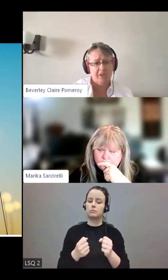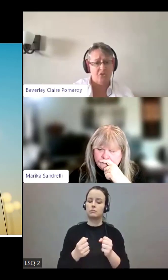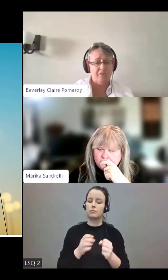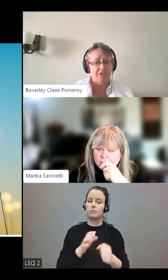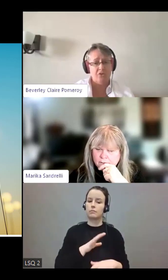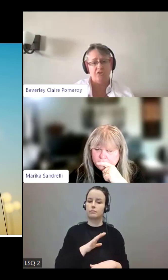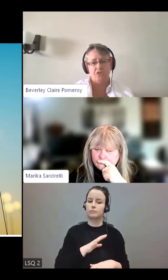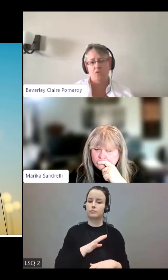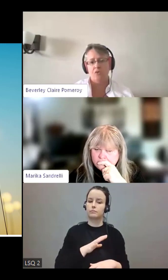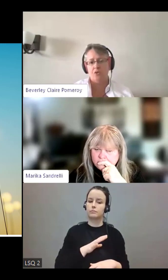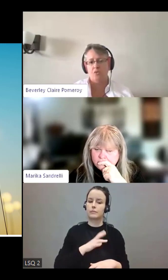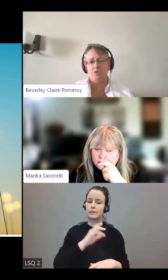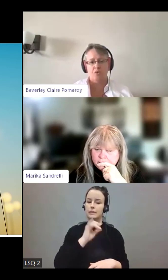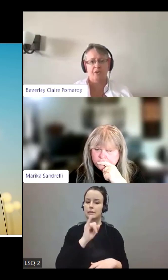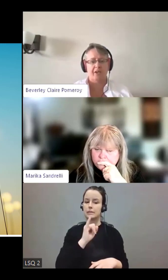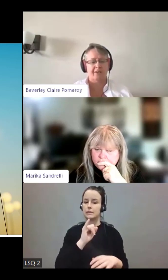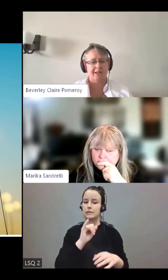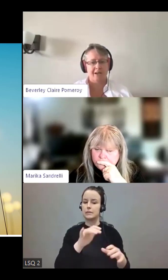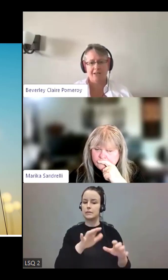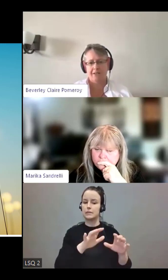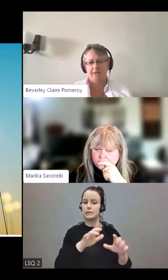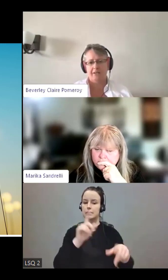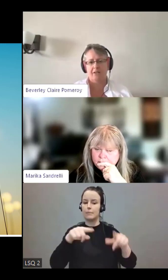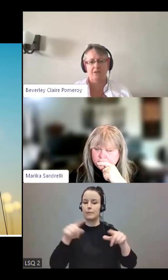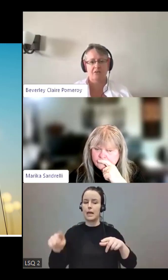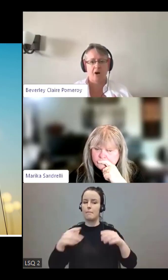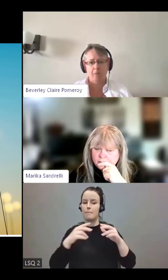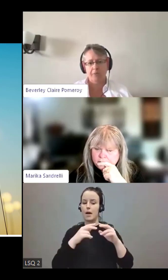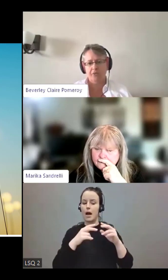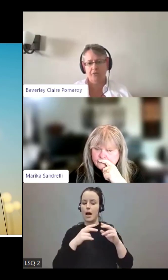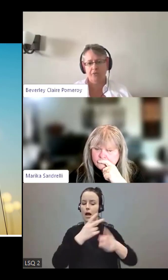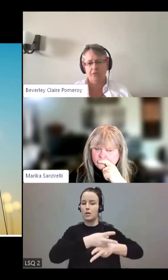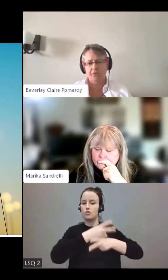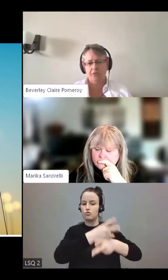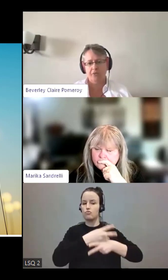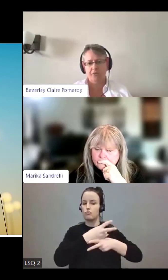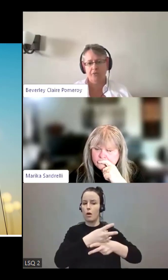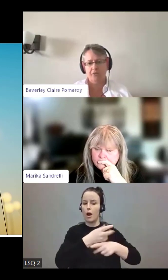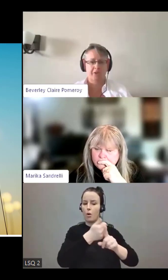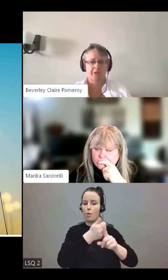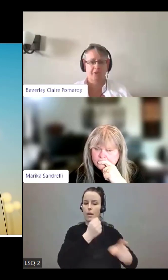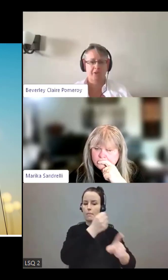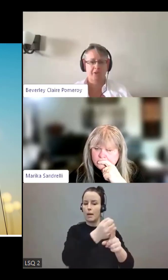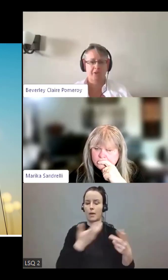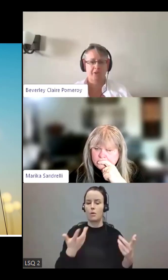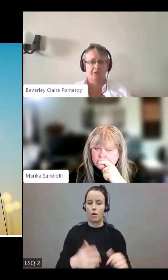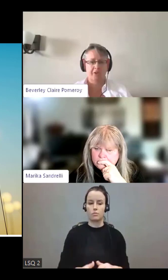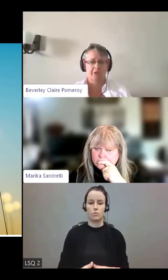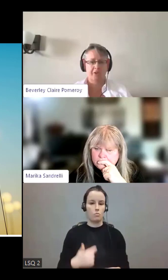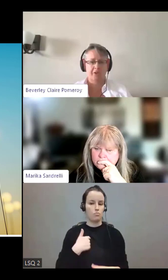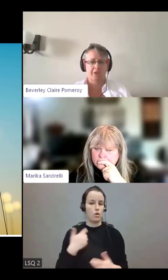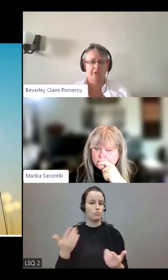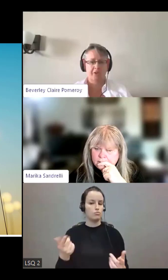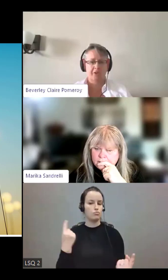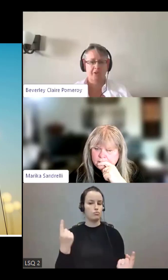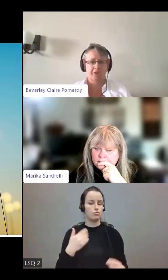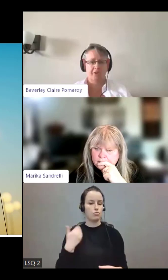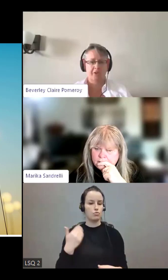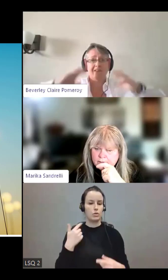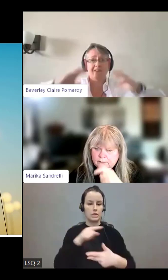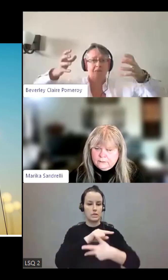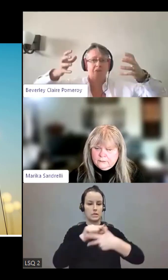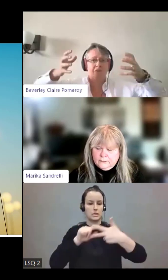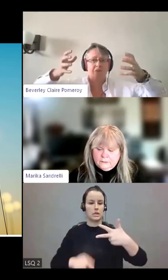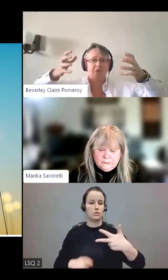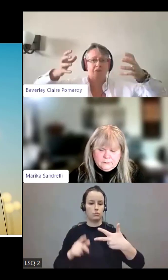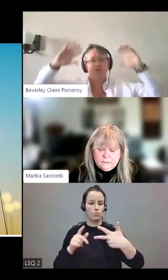sers à répétition, donc connexion bienveillante, occasion de contribuer, éclaircissement des attentes, donc activer la résilience